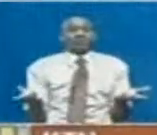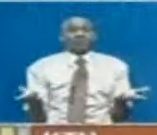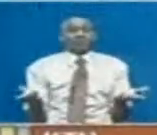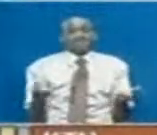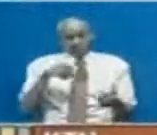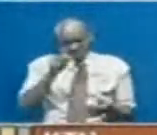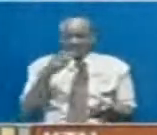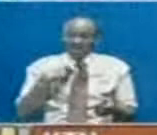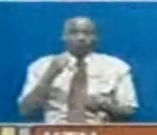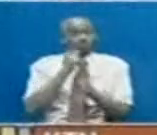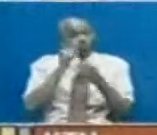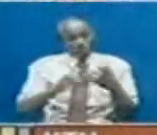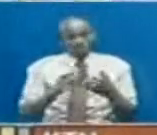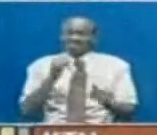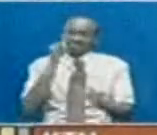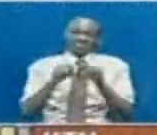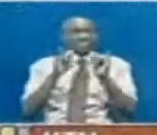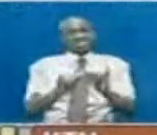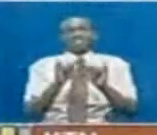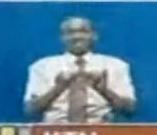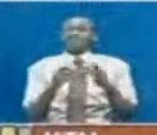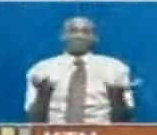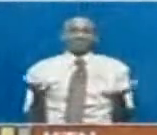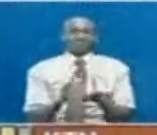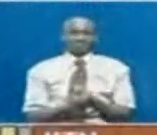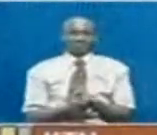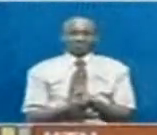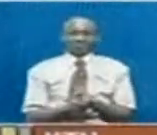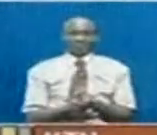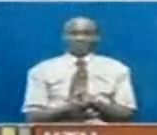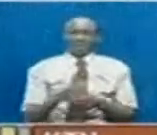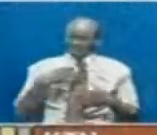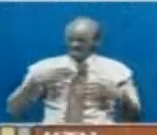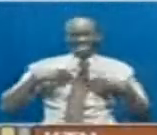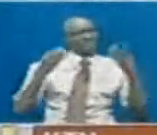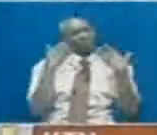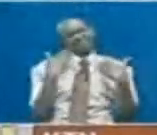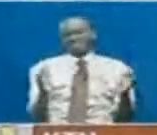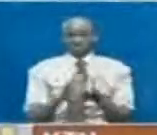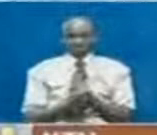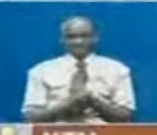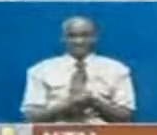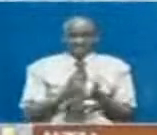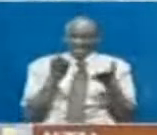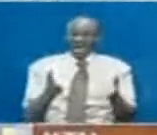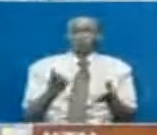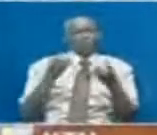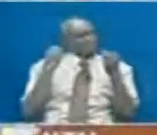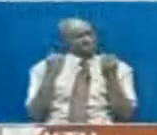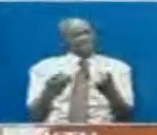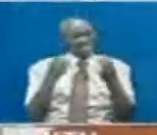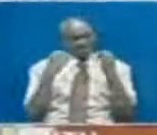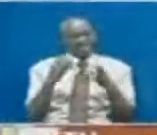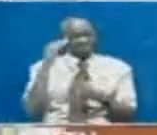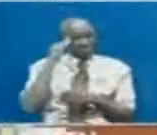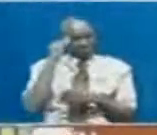hivyo amelazimika kukaa hospitalini humu. Nimepona. Kupona nimepona kabisa. Fuatia kuongezeka kwa wagonjwa